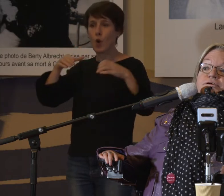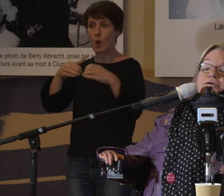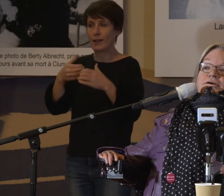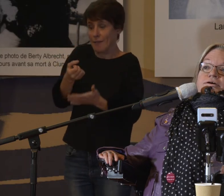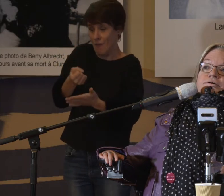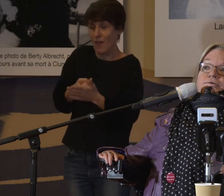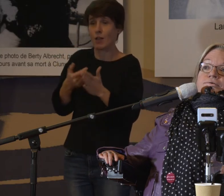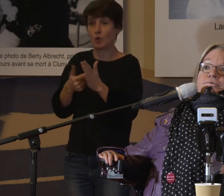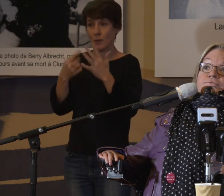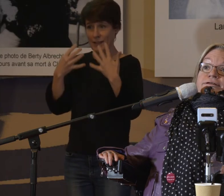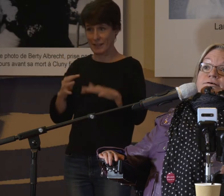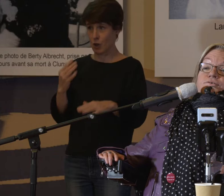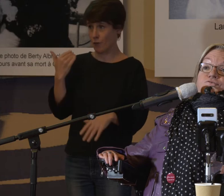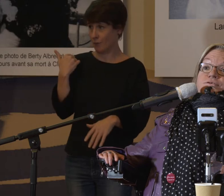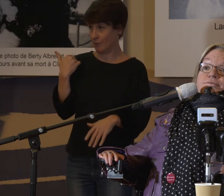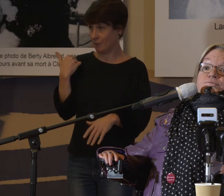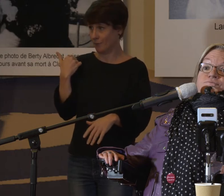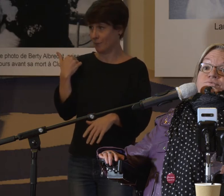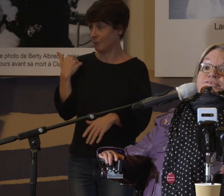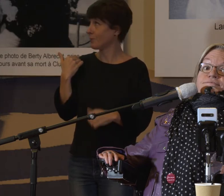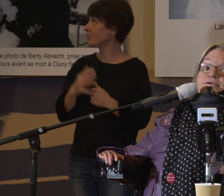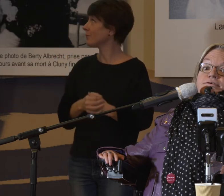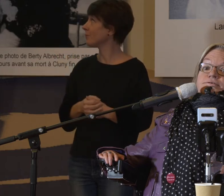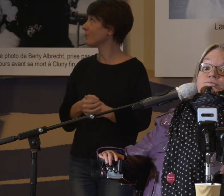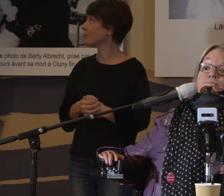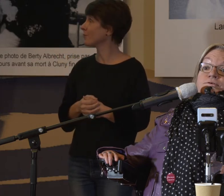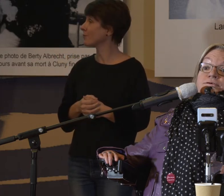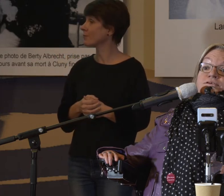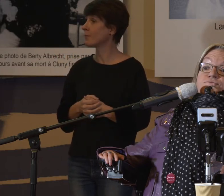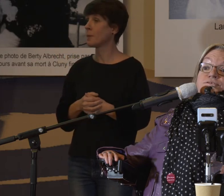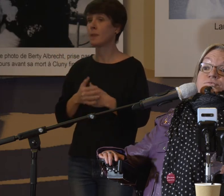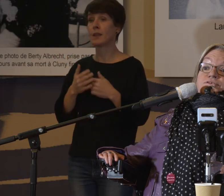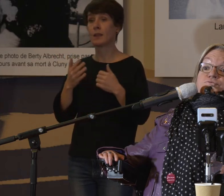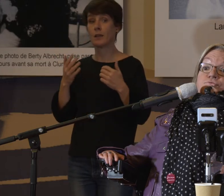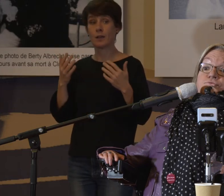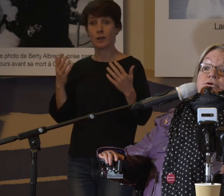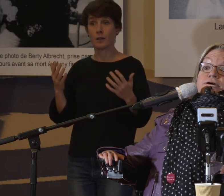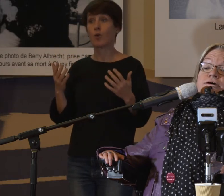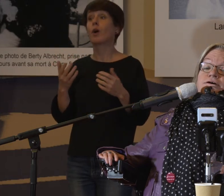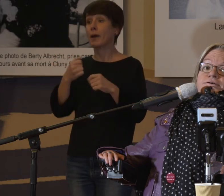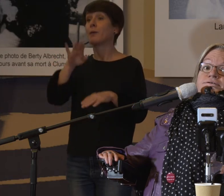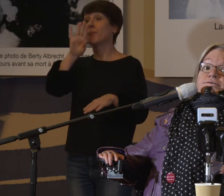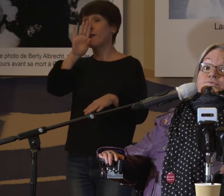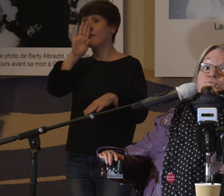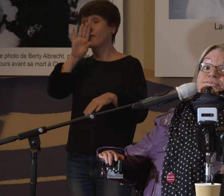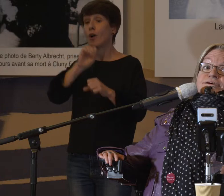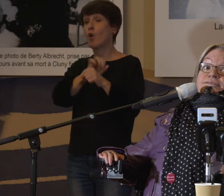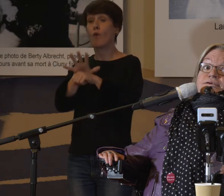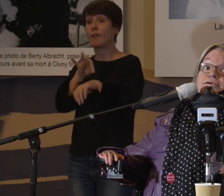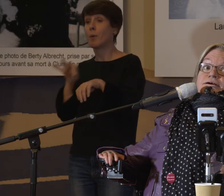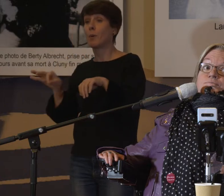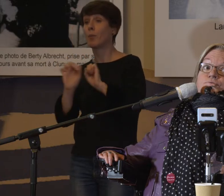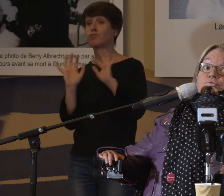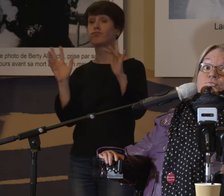2019. Voilà. Ensuite, comme vous le savez, une pandémie nous est tombée dessus. Donc ça a